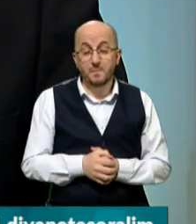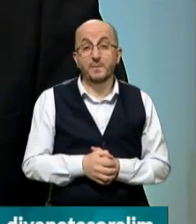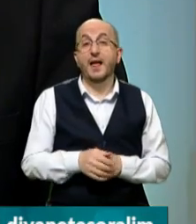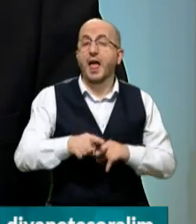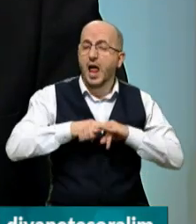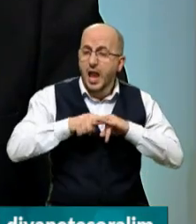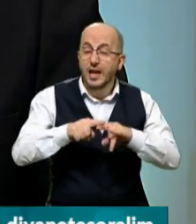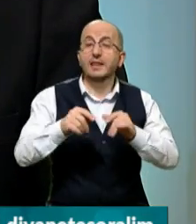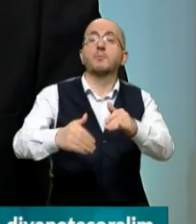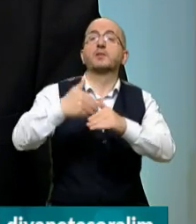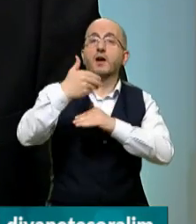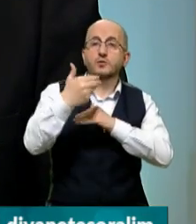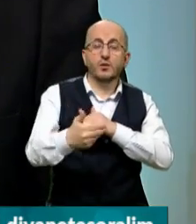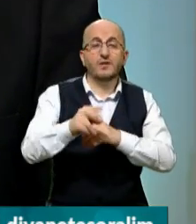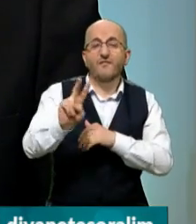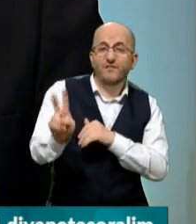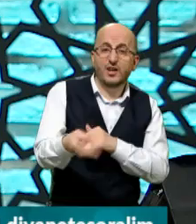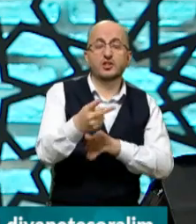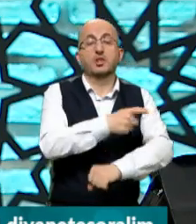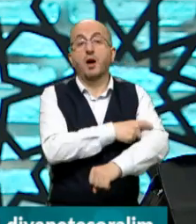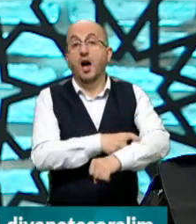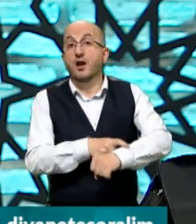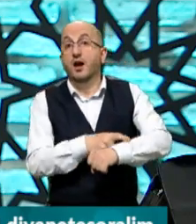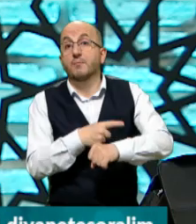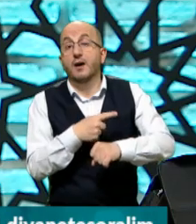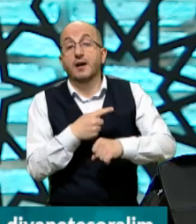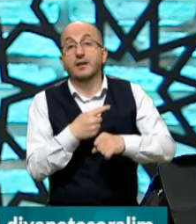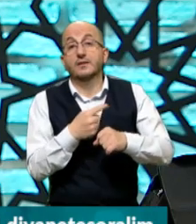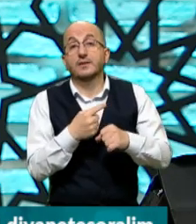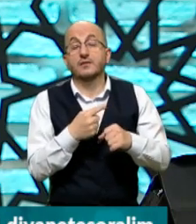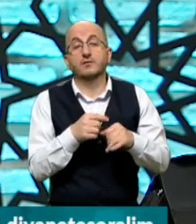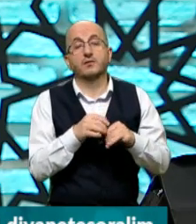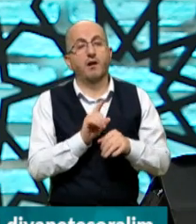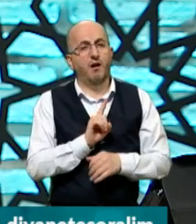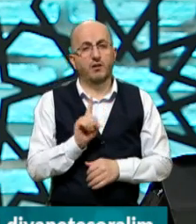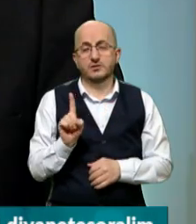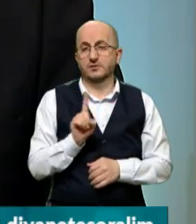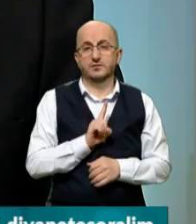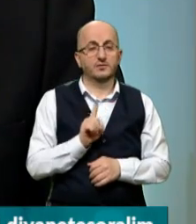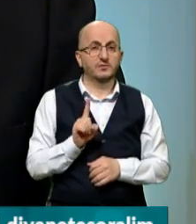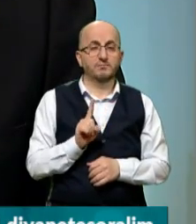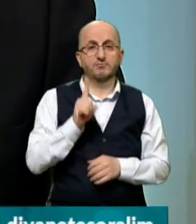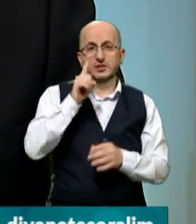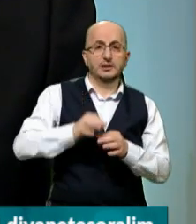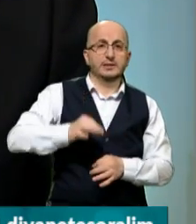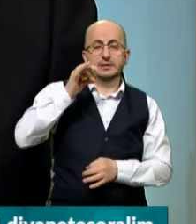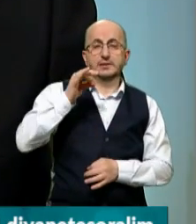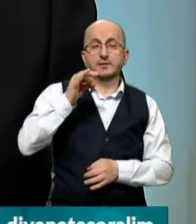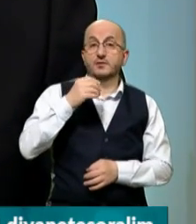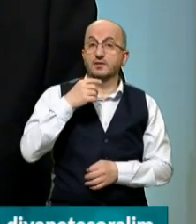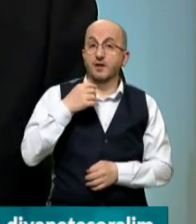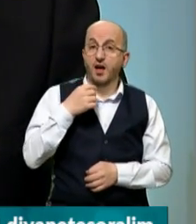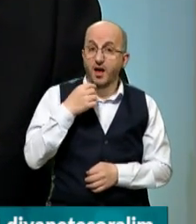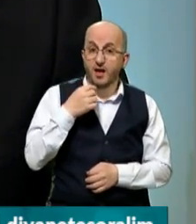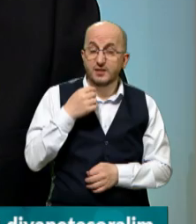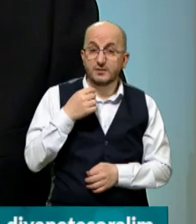helal ettim. Daha sonra da vazgeçtim, haram ediyorum. Yok. Aynısı. Hayır. Sen bir insanı ibra ettikten sonra,